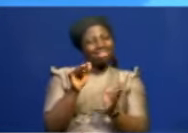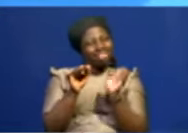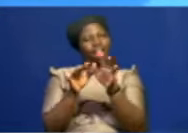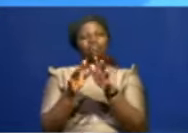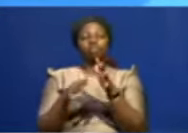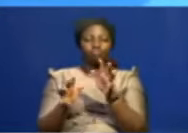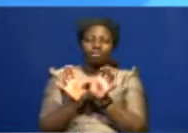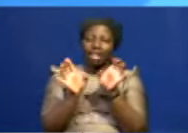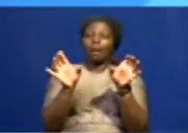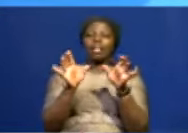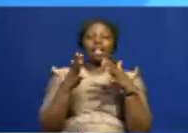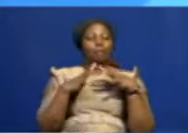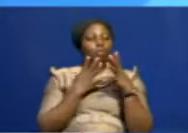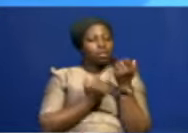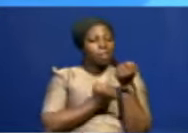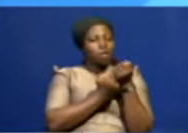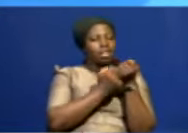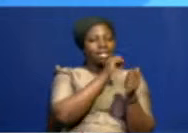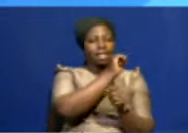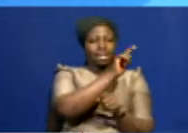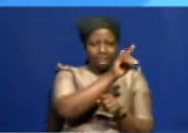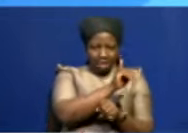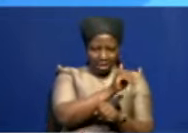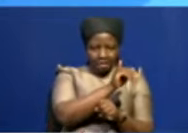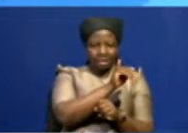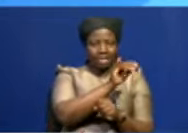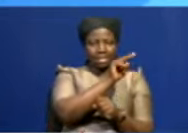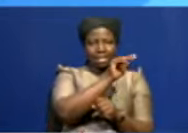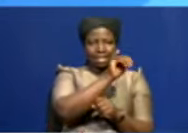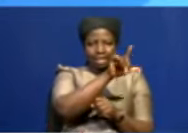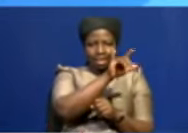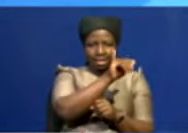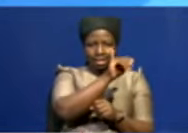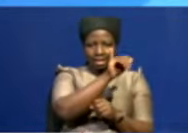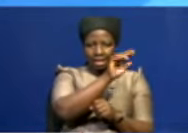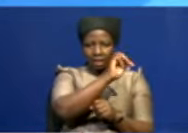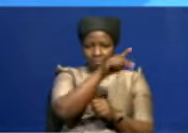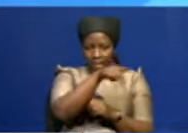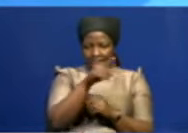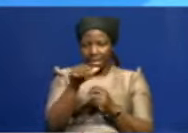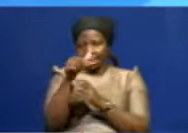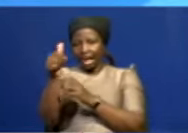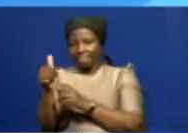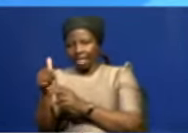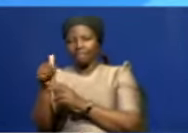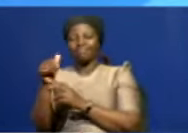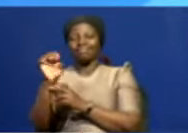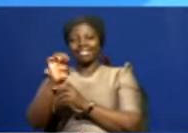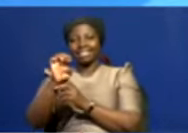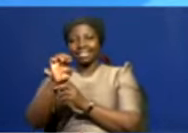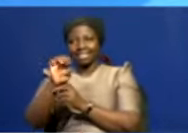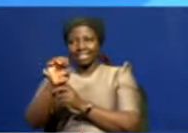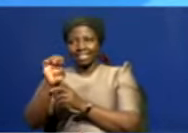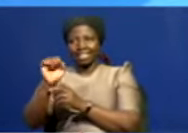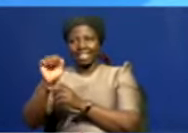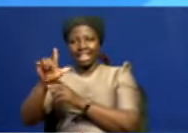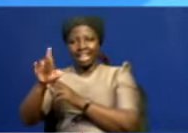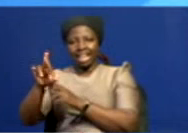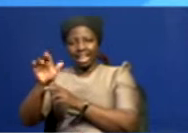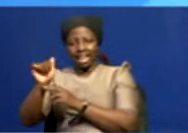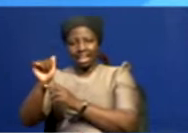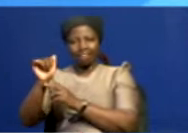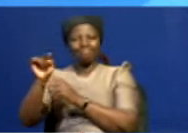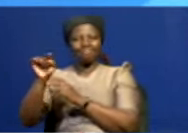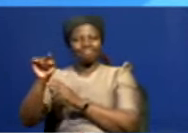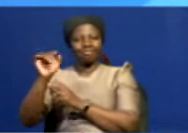Nyali Mohammed Ali na mwenzake wa bunge la Afrika Mashariki Hassan Omar walipokabiliana wakati wa mkutano wa wajumbe wa chama